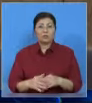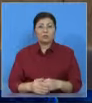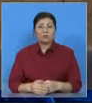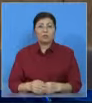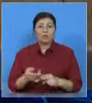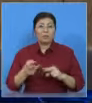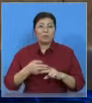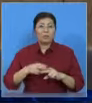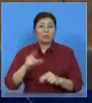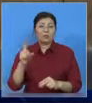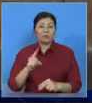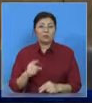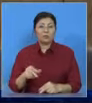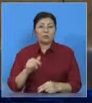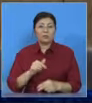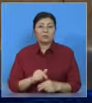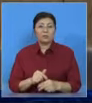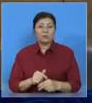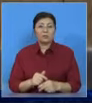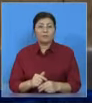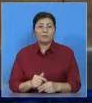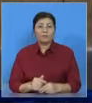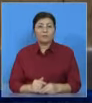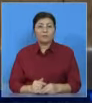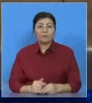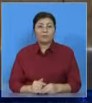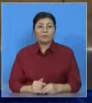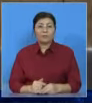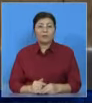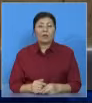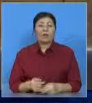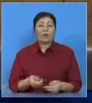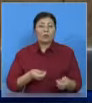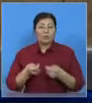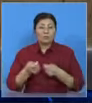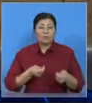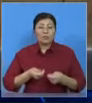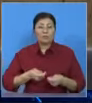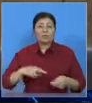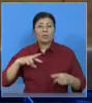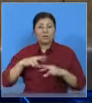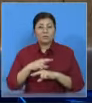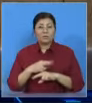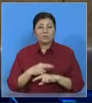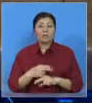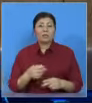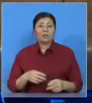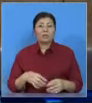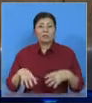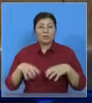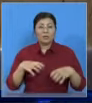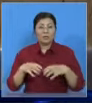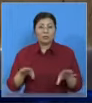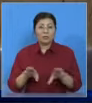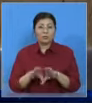Потому что здесь действительно зачастую речь идет о управленческих ошибках, а не коррупции как такой, о чем говорит и глава